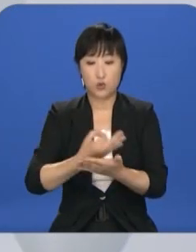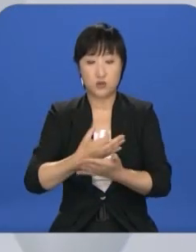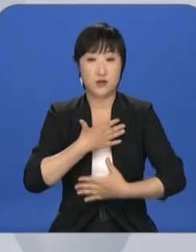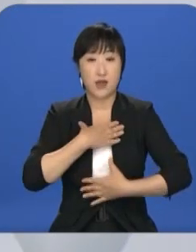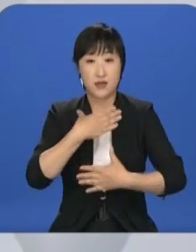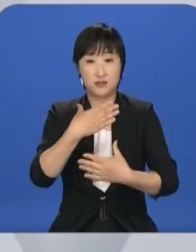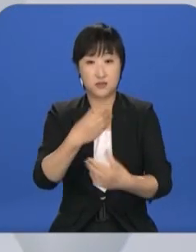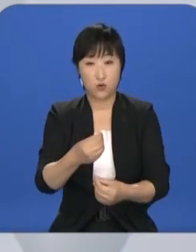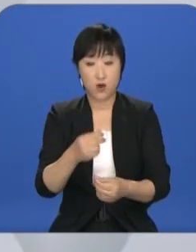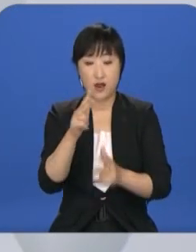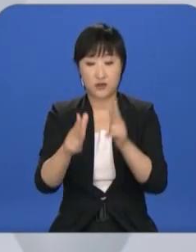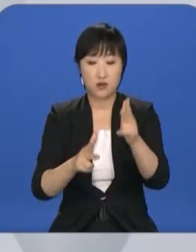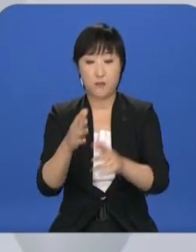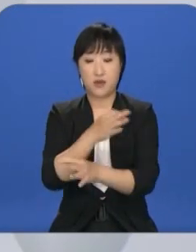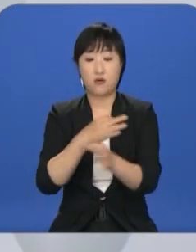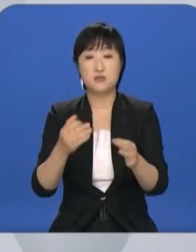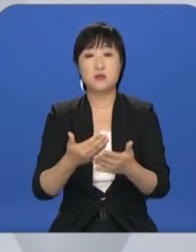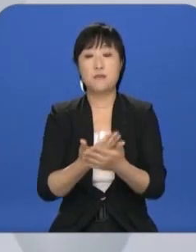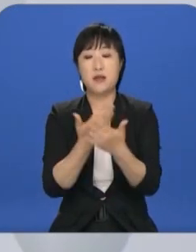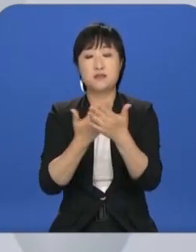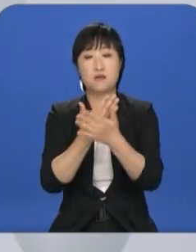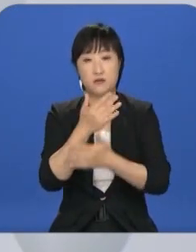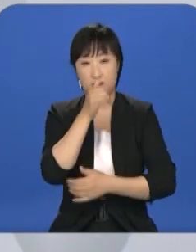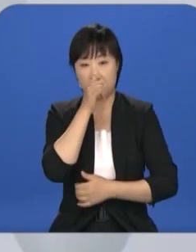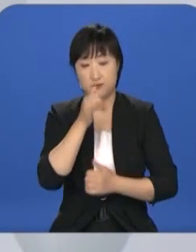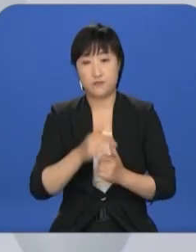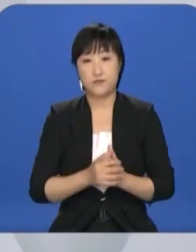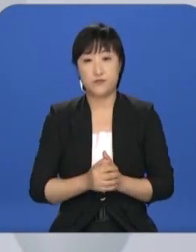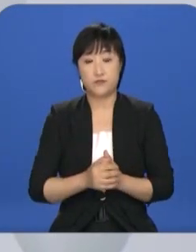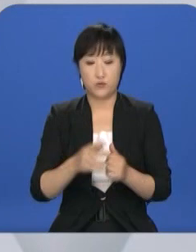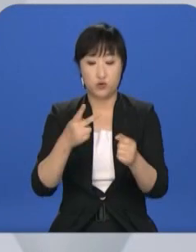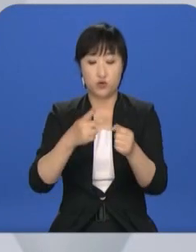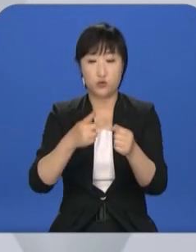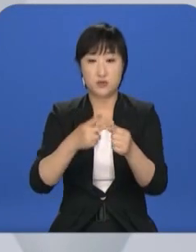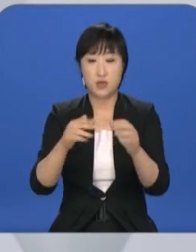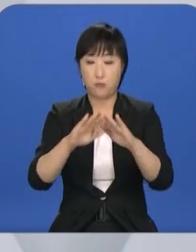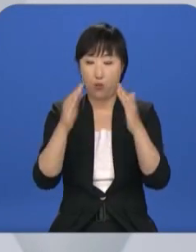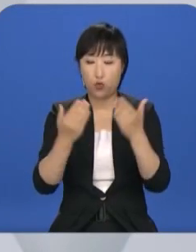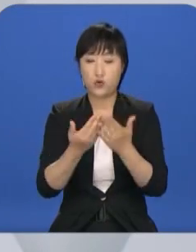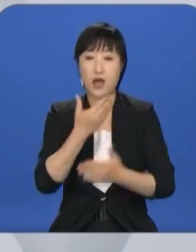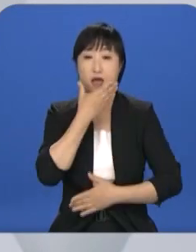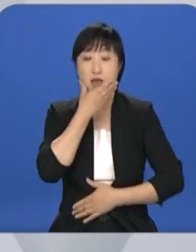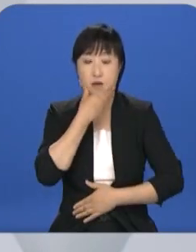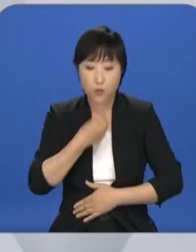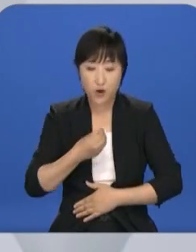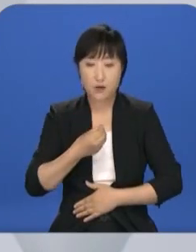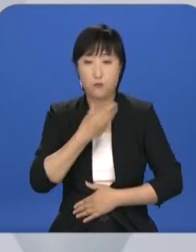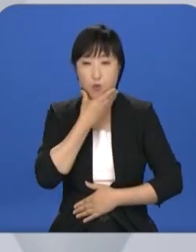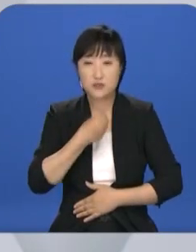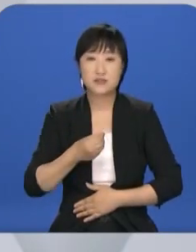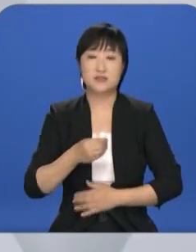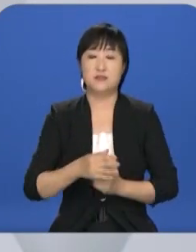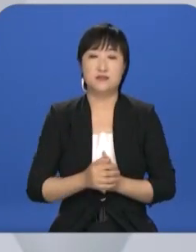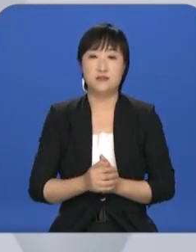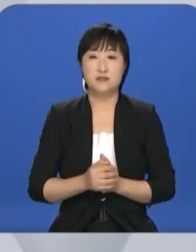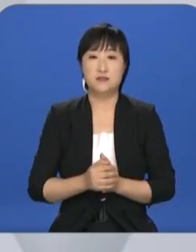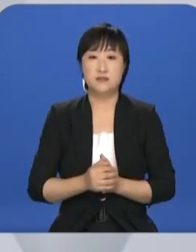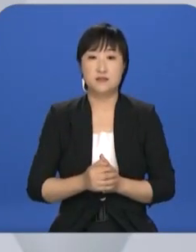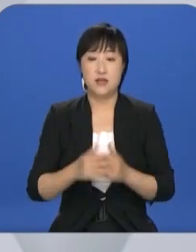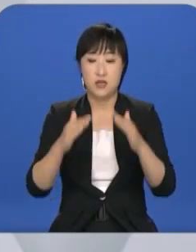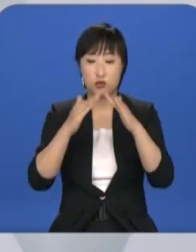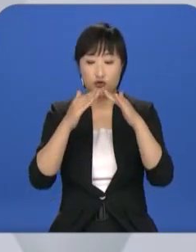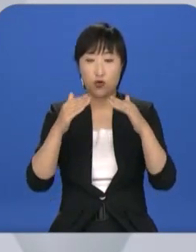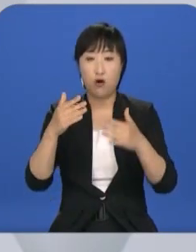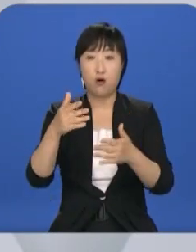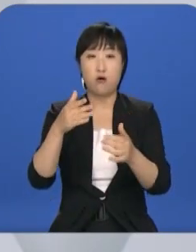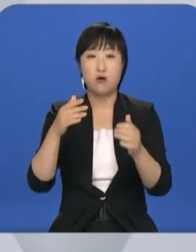소득 안정과 지역경제를 활성화시키겠습니다. 둘째는 모두가 행복한 복지 혁신입니다.